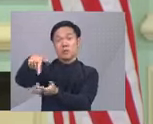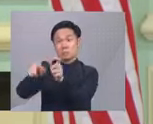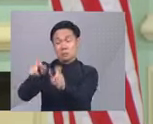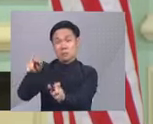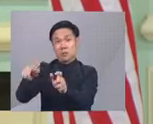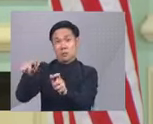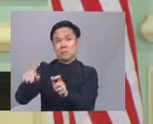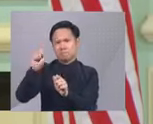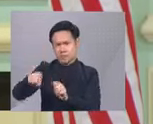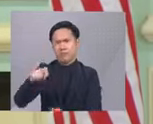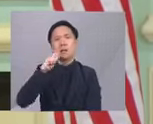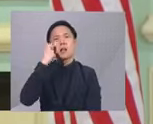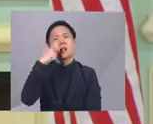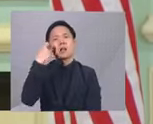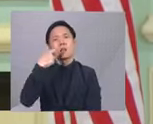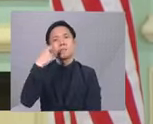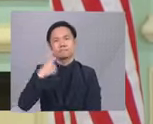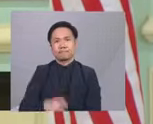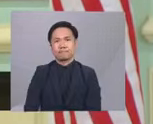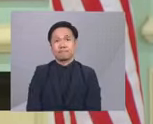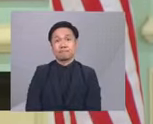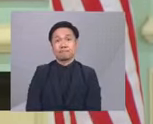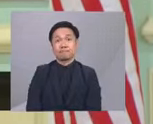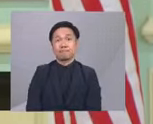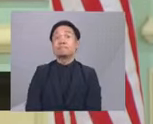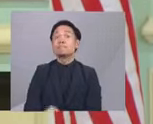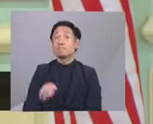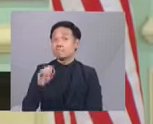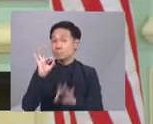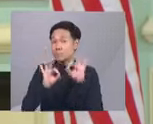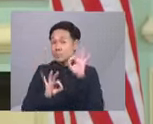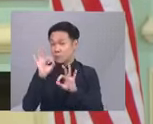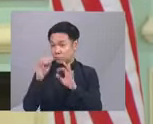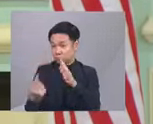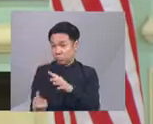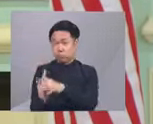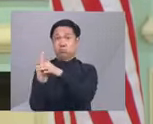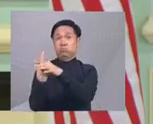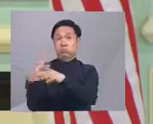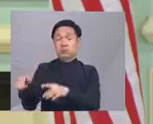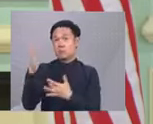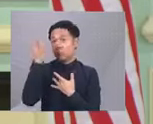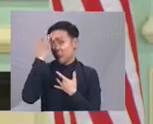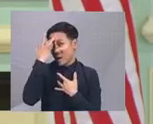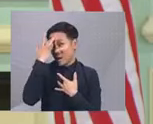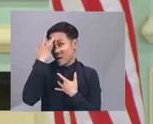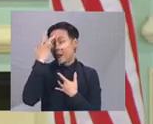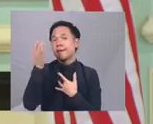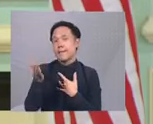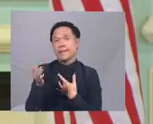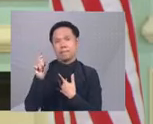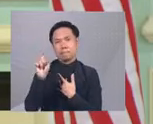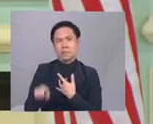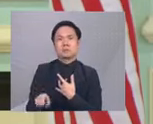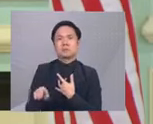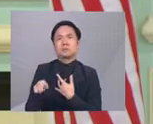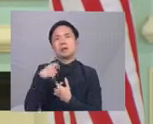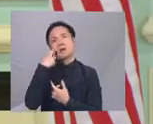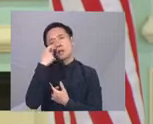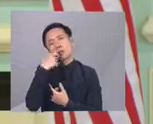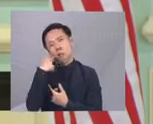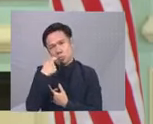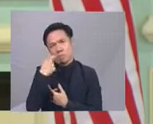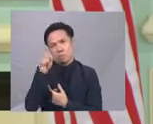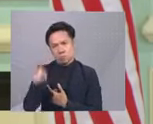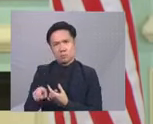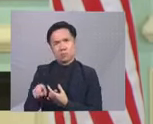test secara wajib. Jadi kalau ada kes yang melibatkan COVID positif, barulah kita arahkan untuk membuat swab test